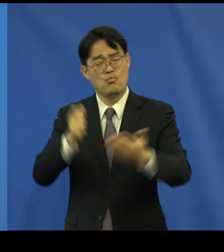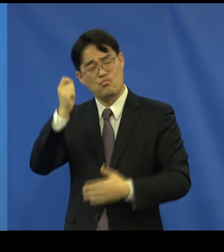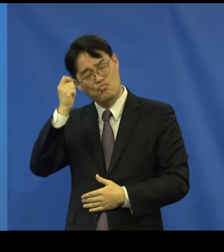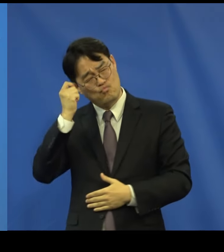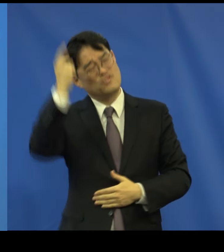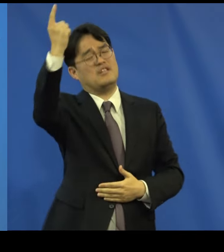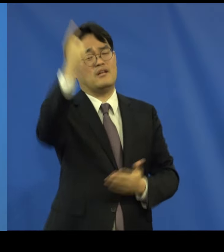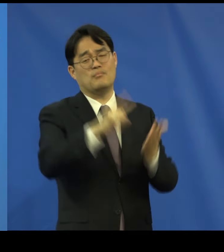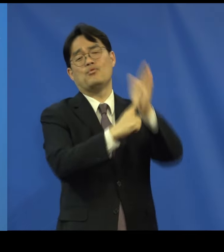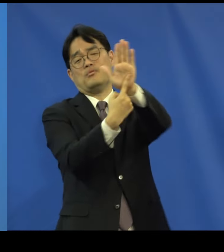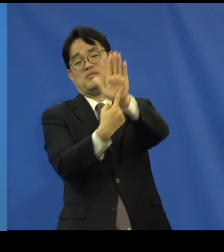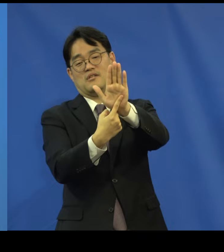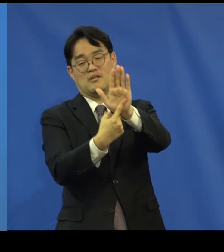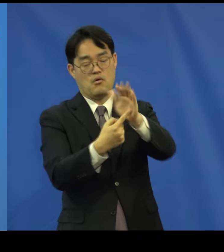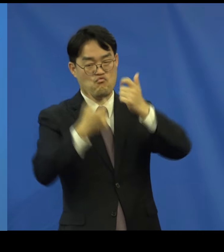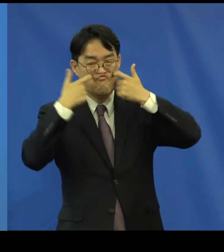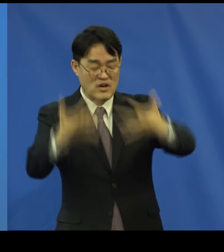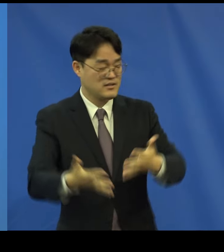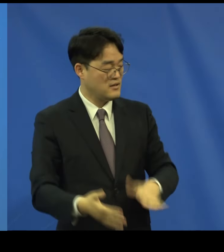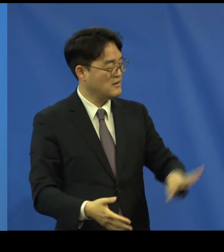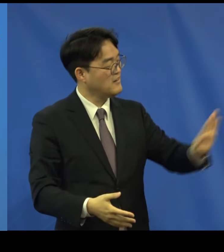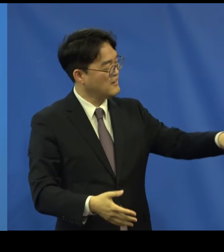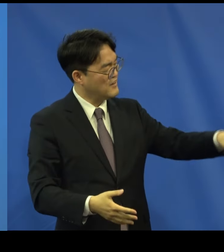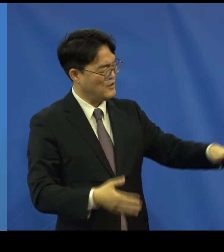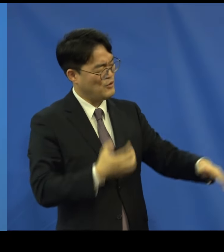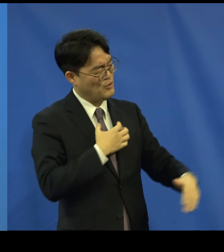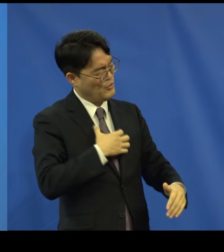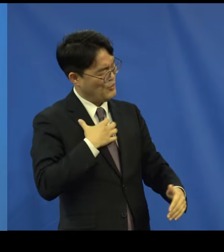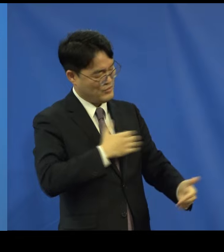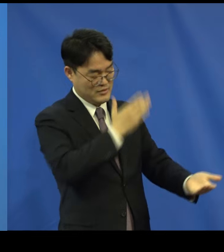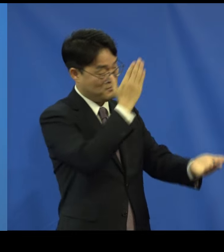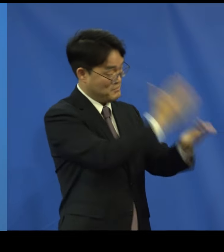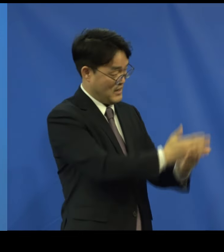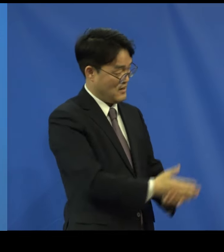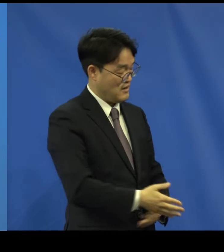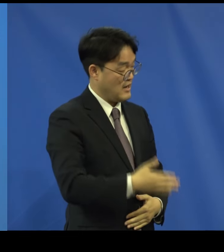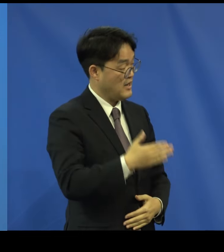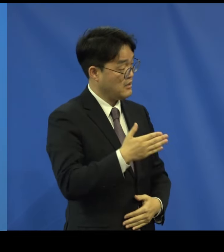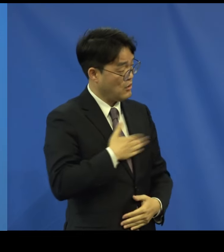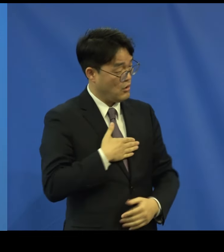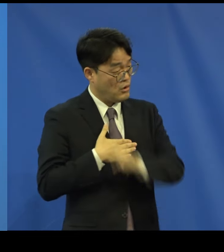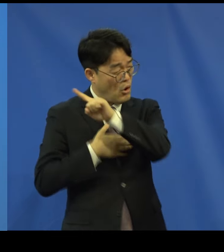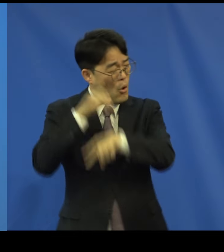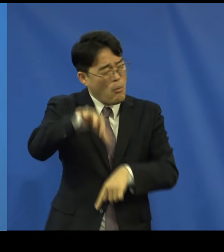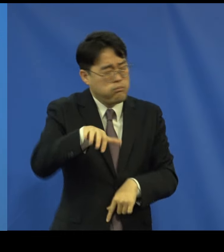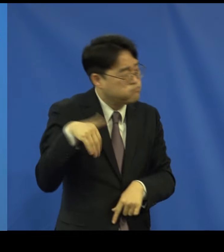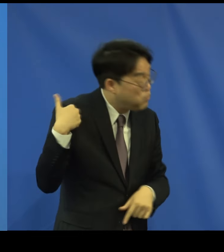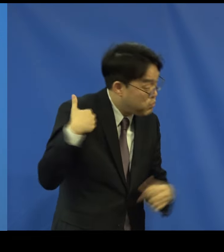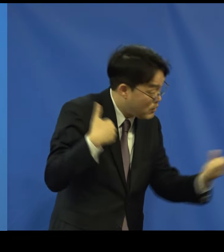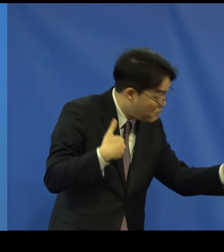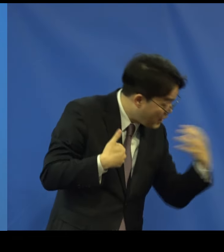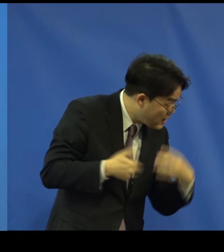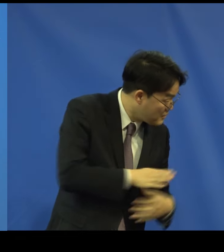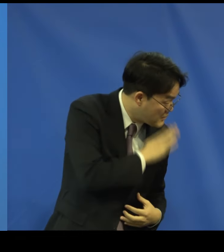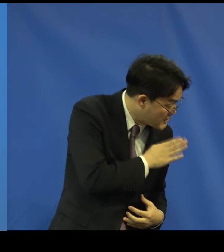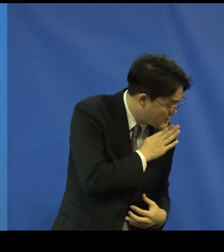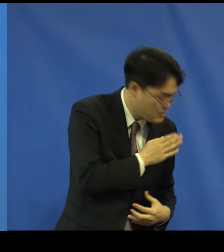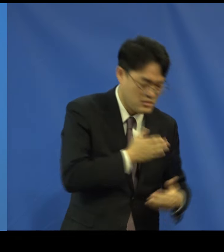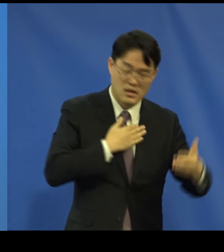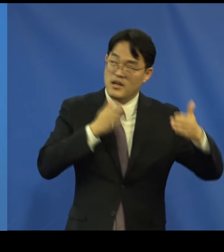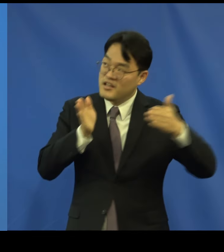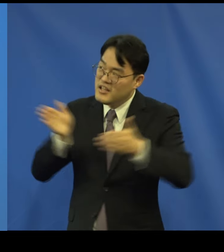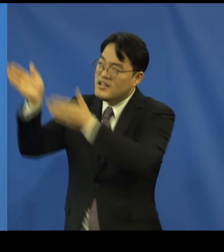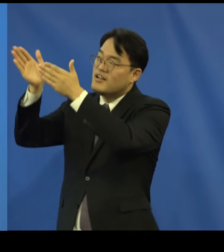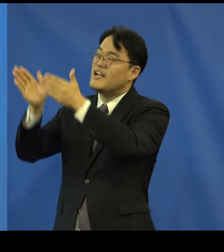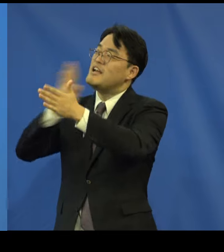너무도 명랑한 답을 내놓으셨네요. 내가 곧 길이요 진리요 생명이니 나로 말미암지 않고는